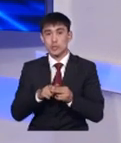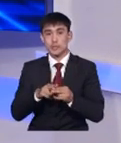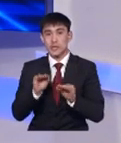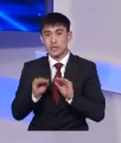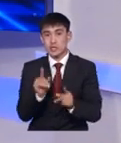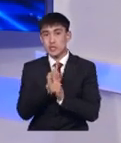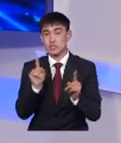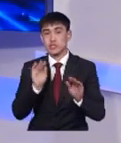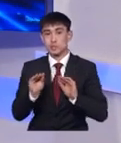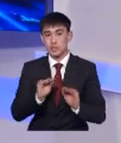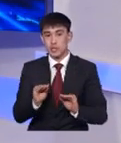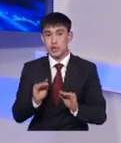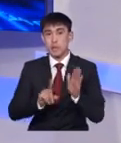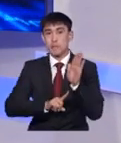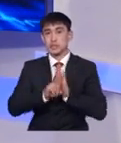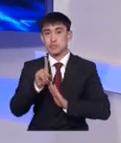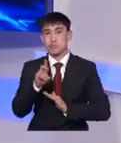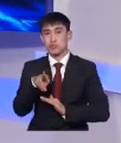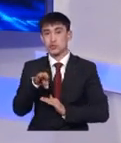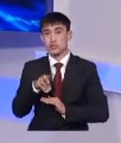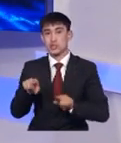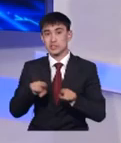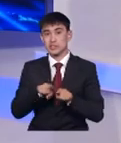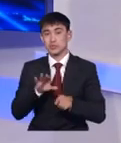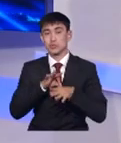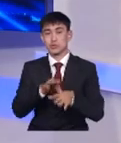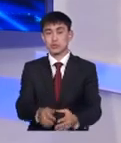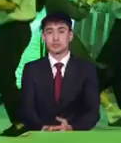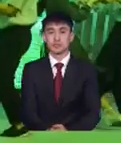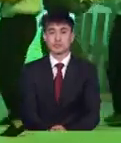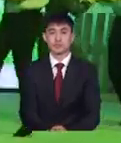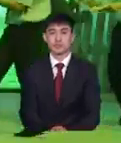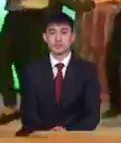қойылымның ерекшелігі спектакль бастан аяқ мюзикл стилінде өтті.